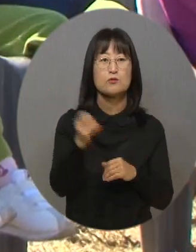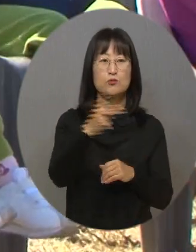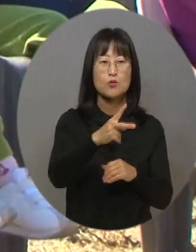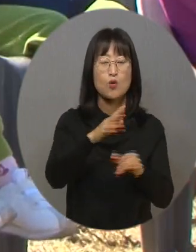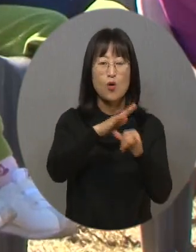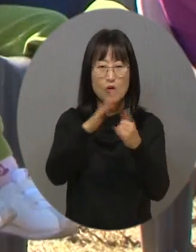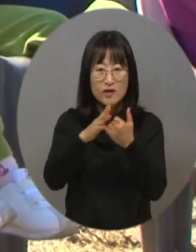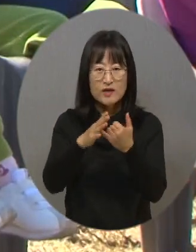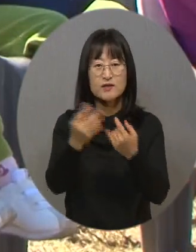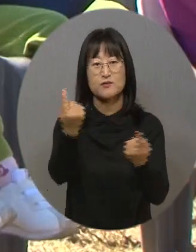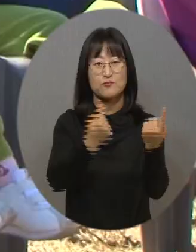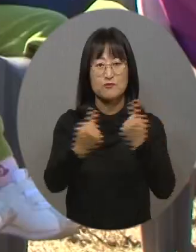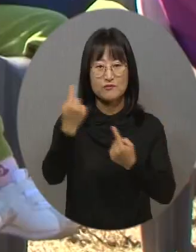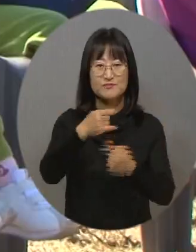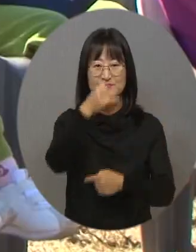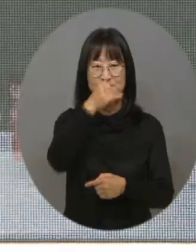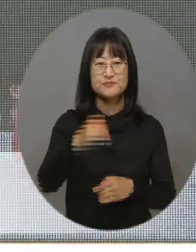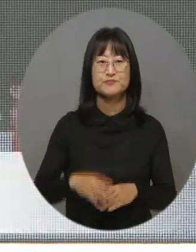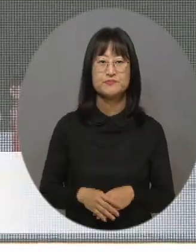자리를 함께했습니다.